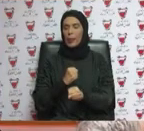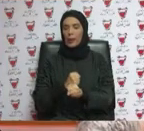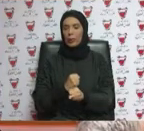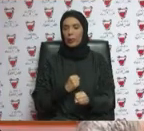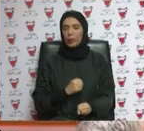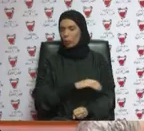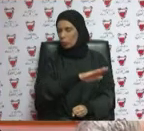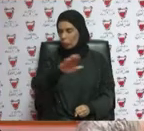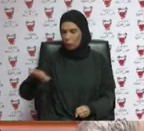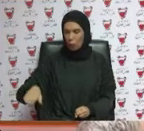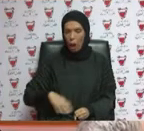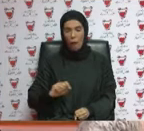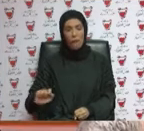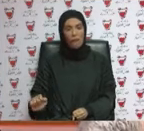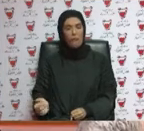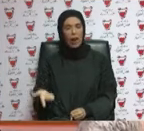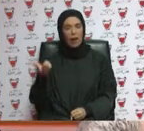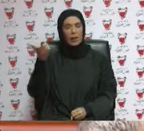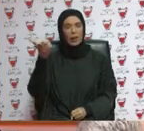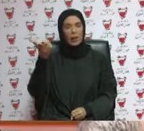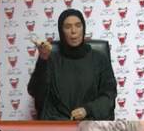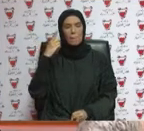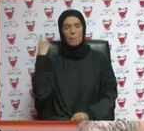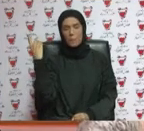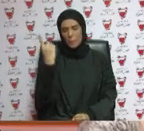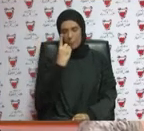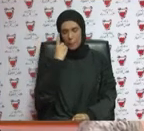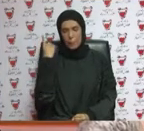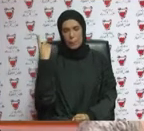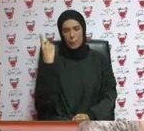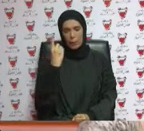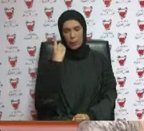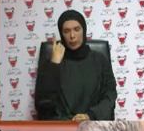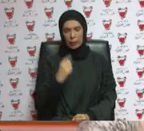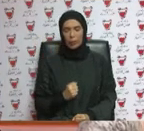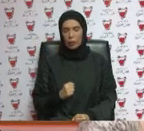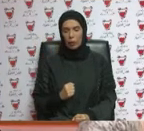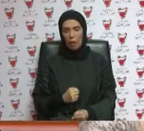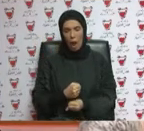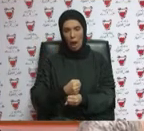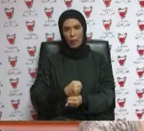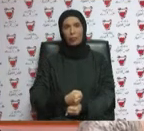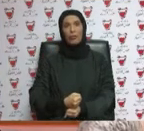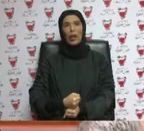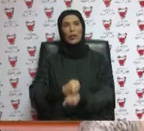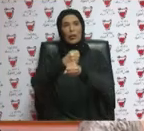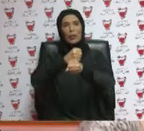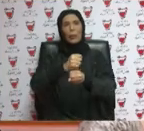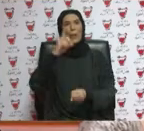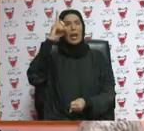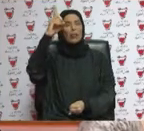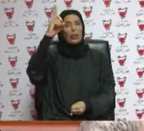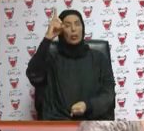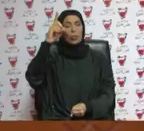يجعلنا كلنا مفخرة أمام العالم، والله إني أجد تأييد من الله عز وجل.